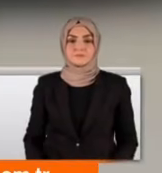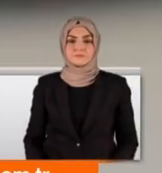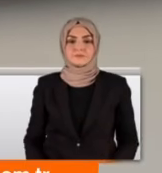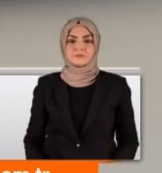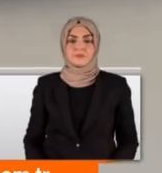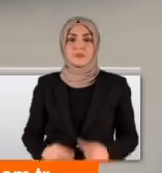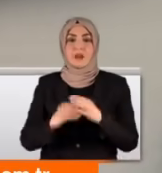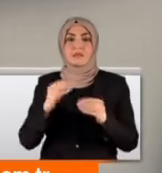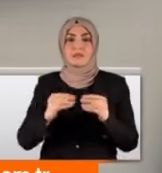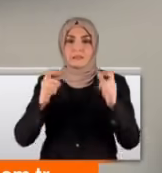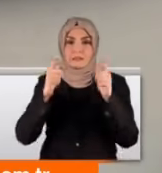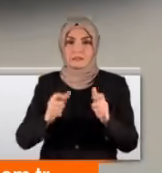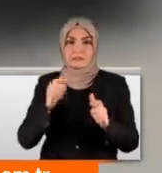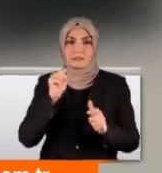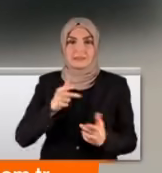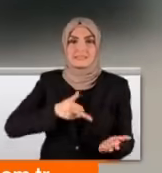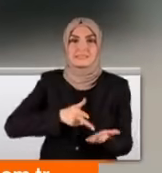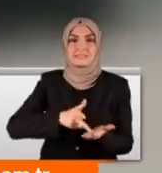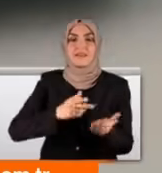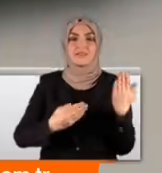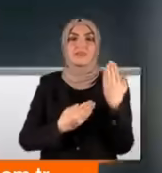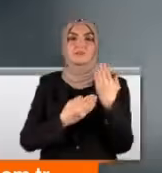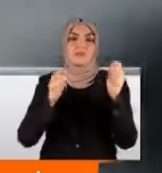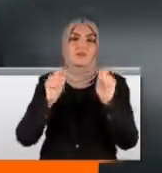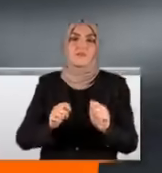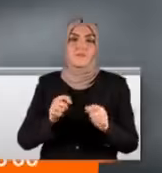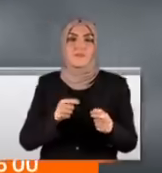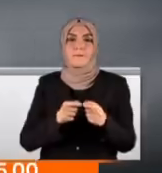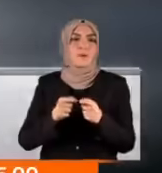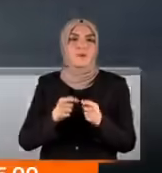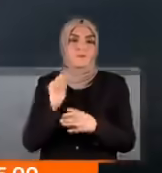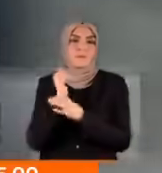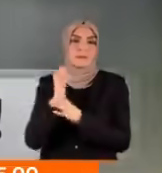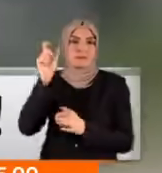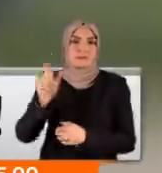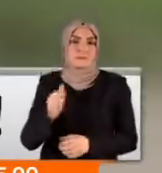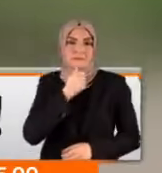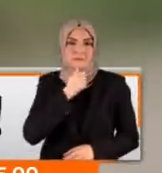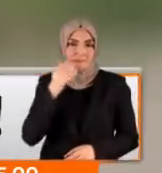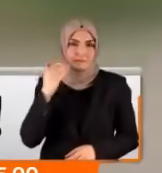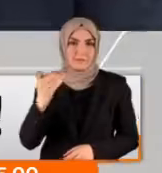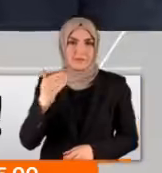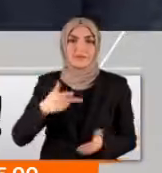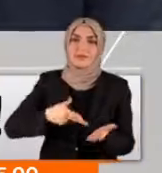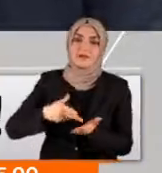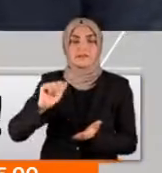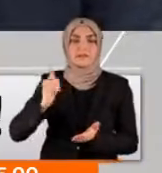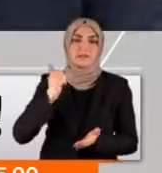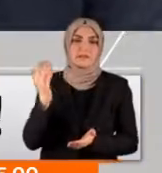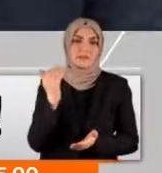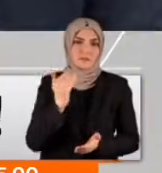almaya başlar Adana'da zirai danışmanlık yapan biyografik Vural tarladan dönüyordu bir tuhaflık olduğunu daha yoldayken anladı